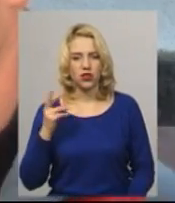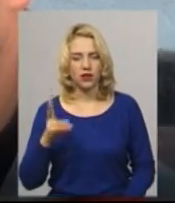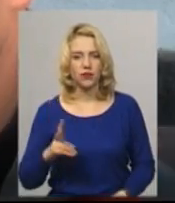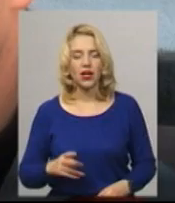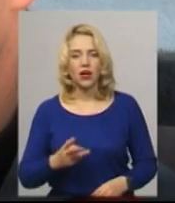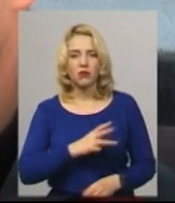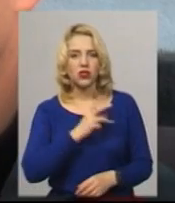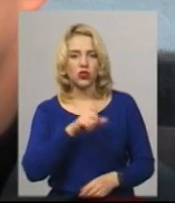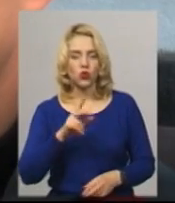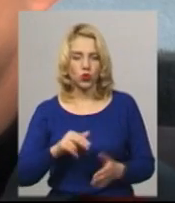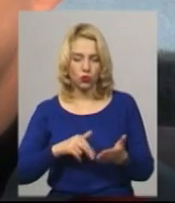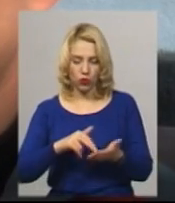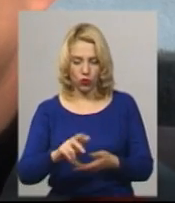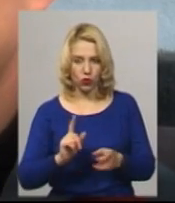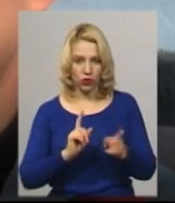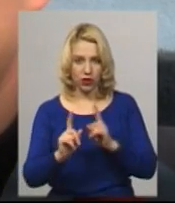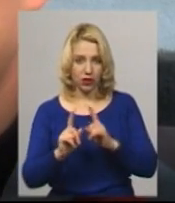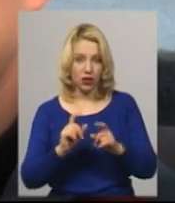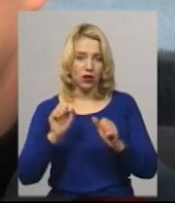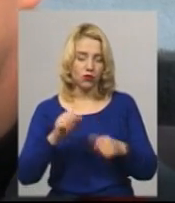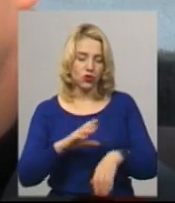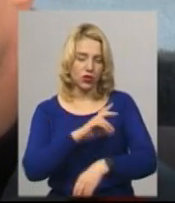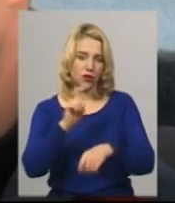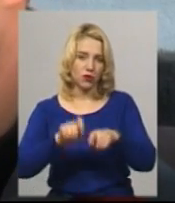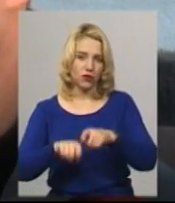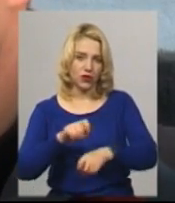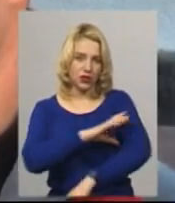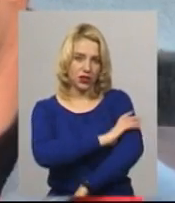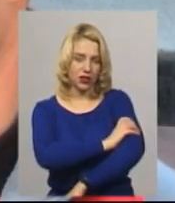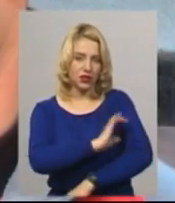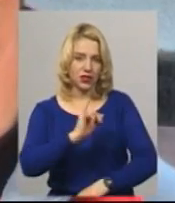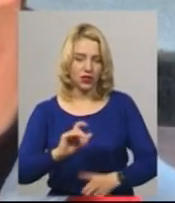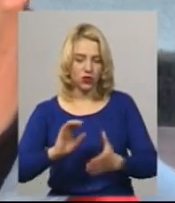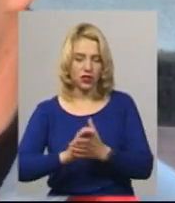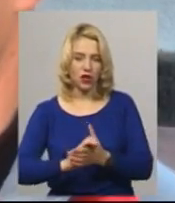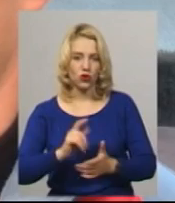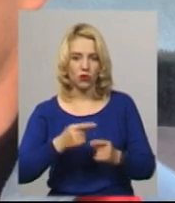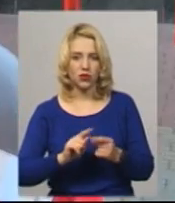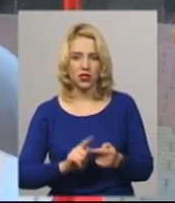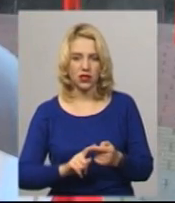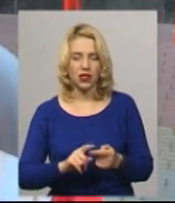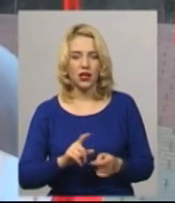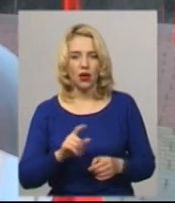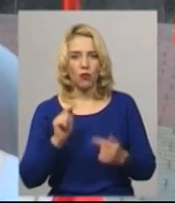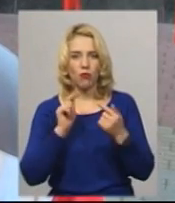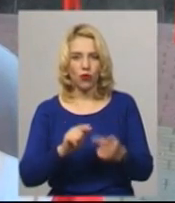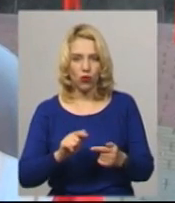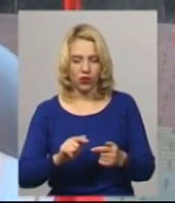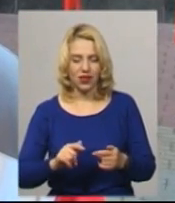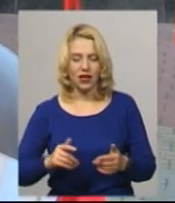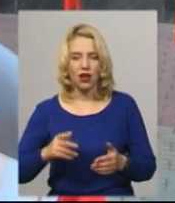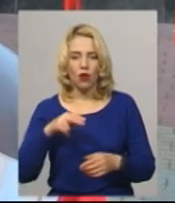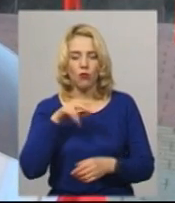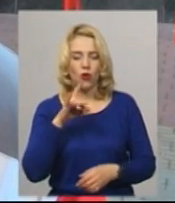які проходять біля намету, можуть зміряти артеріальний тиск та ознайомитися з протипролежневим матрасом. Матрас надається людям,